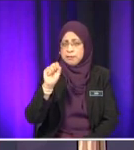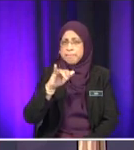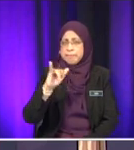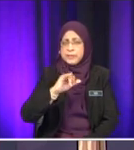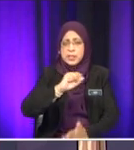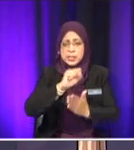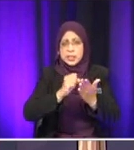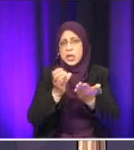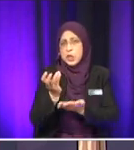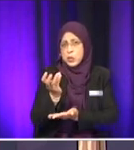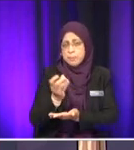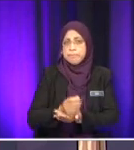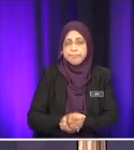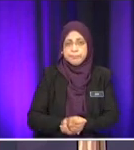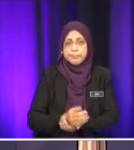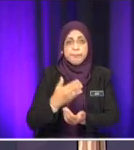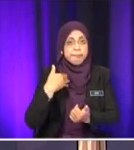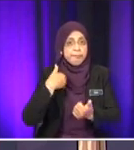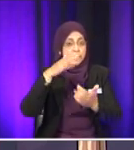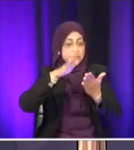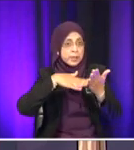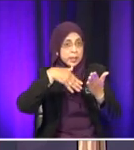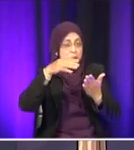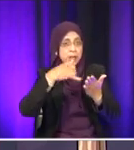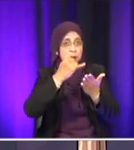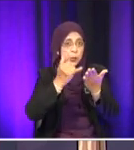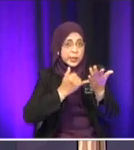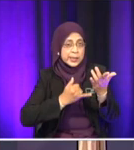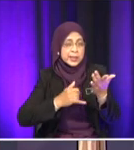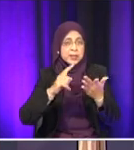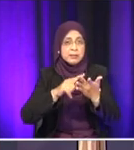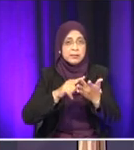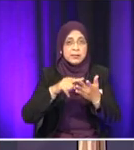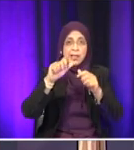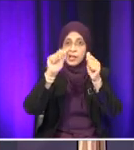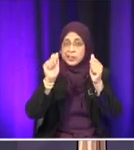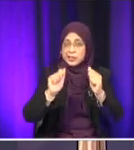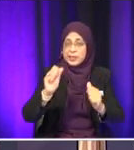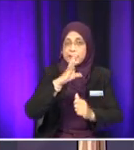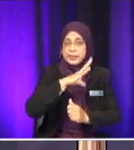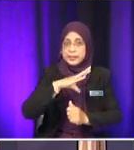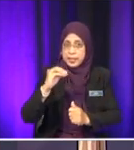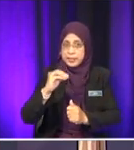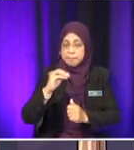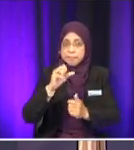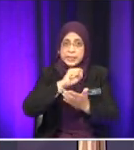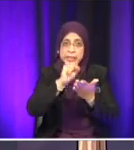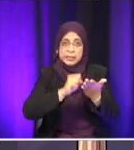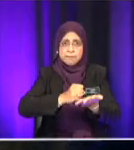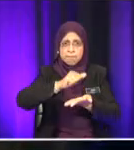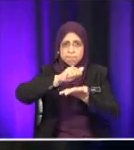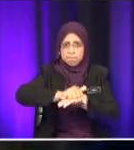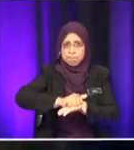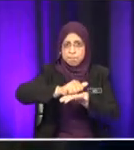dalam seni halus yaitu seni Chatime seni lukisan oke seni Arca dan juga seni cetakan Oke